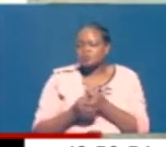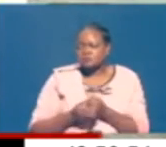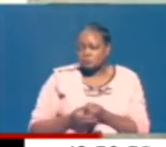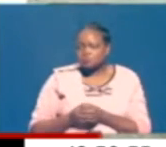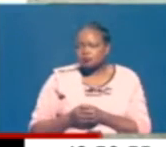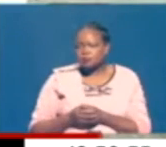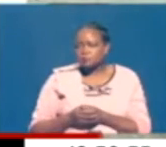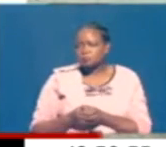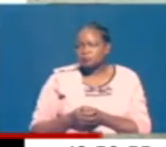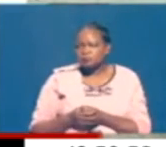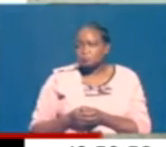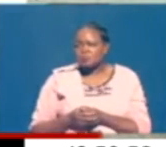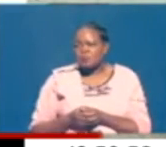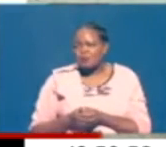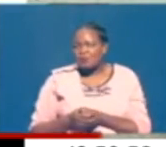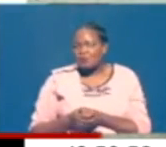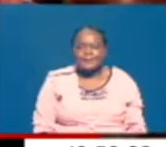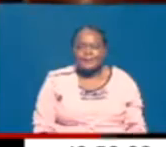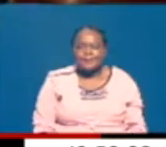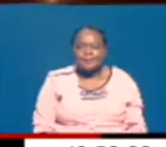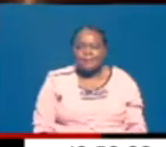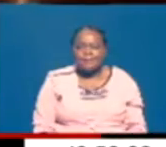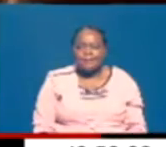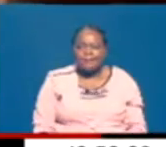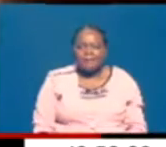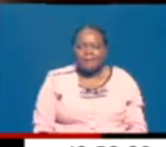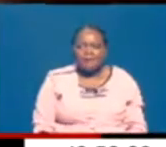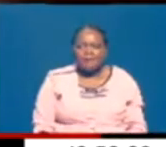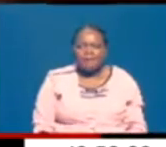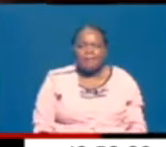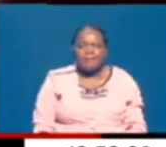ile composition ya wale watu watisa, wakaba